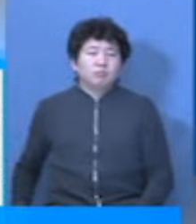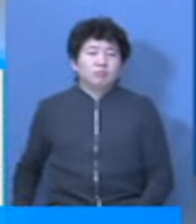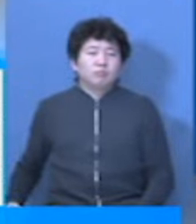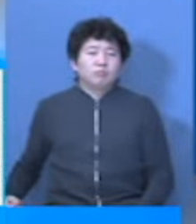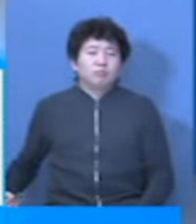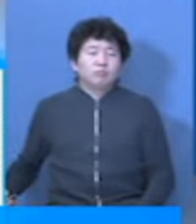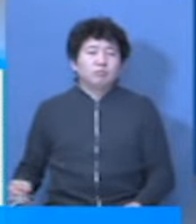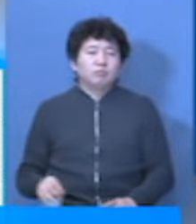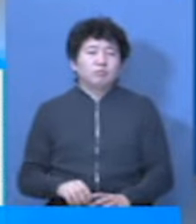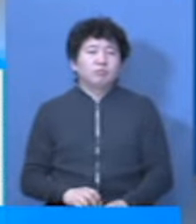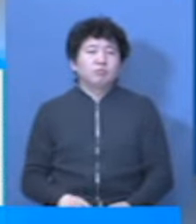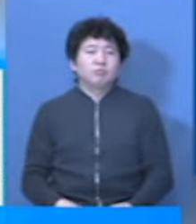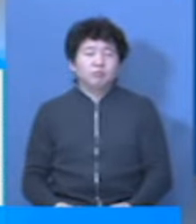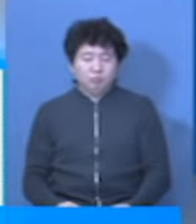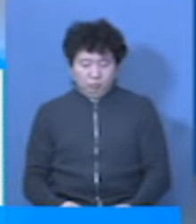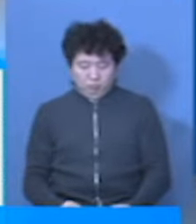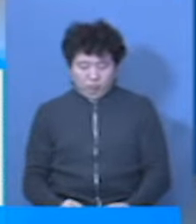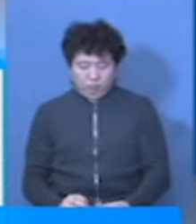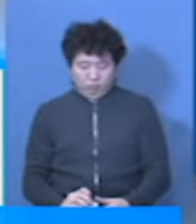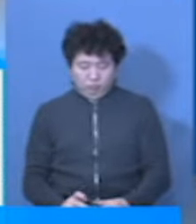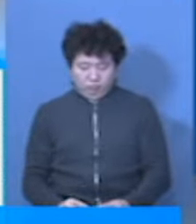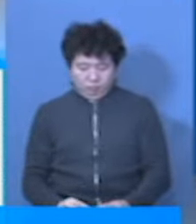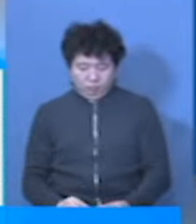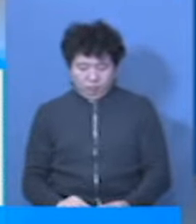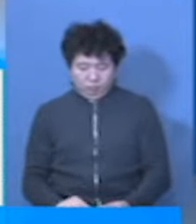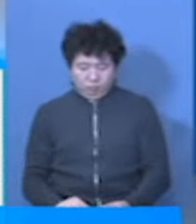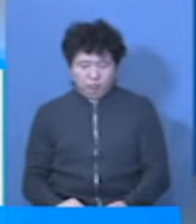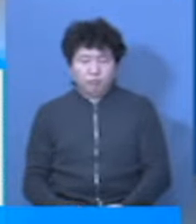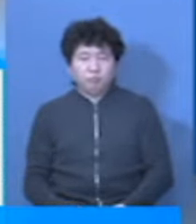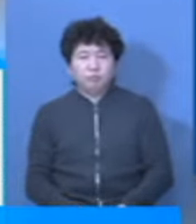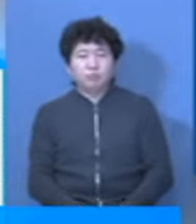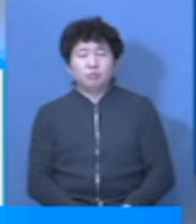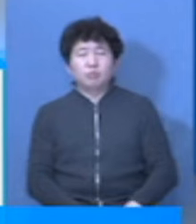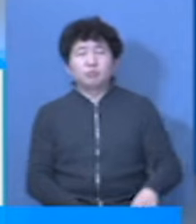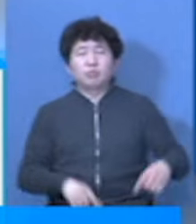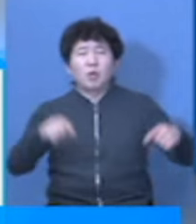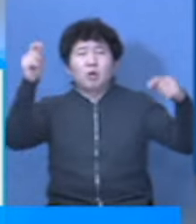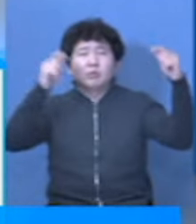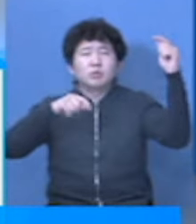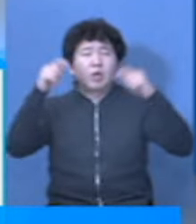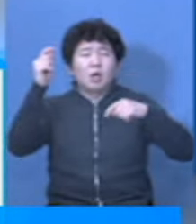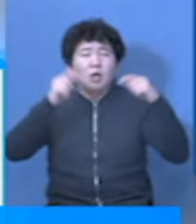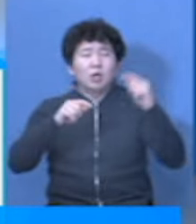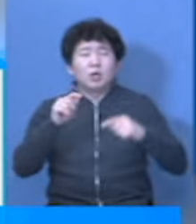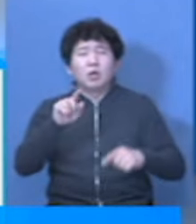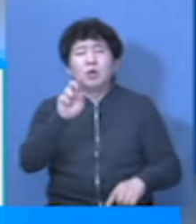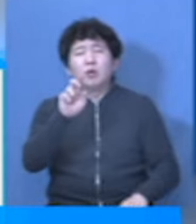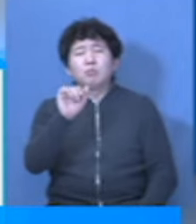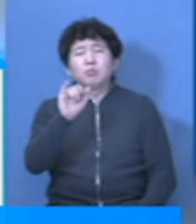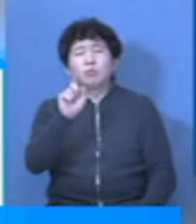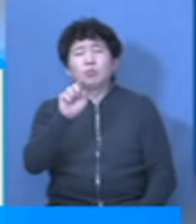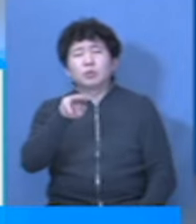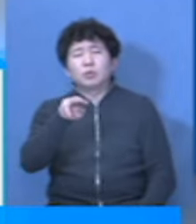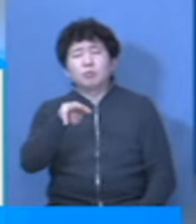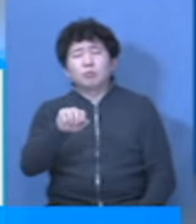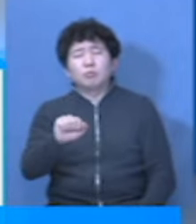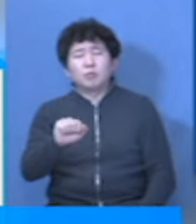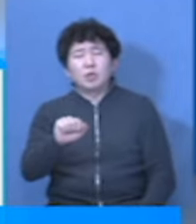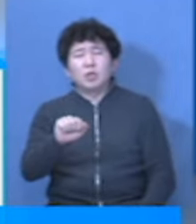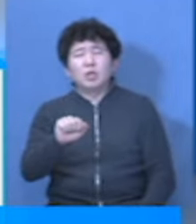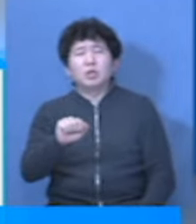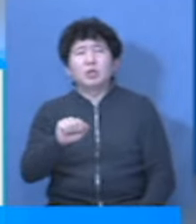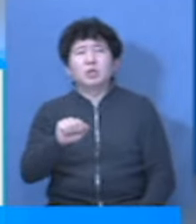Аймақ жаңалықтарына ойысақ, таяуда жауған жауын шашын салдарынан Бұқтырма өзені көтеріліп, Алтай ауданы